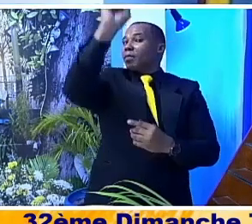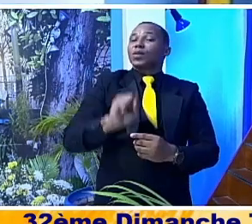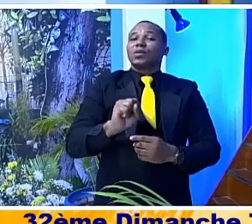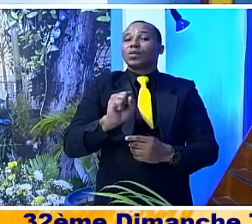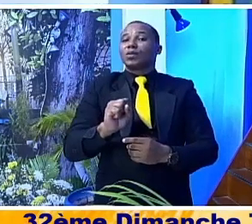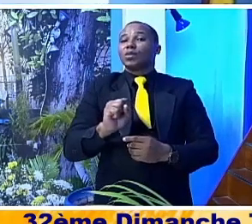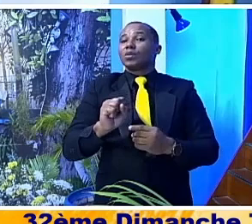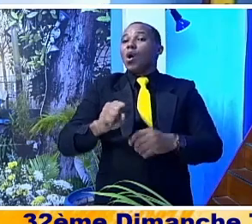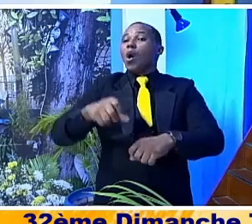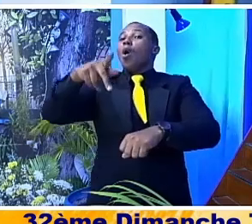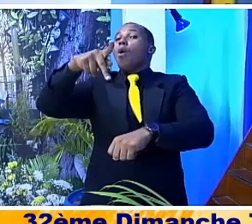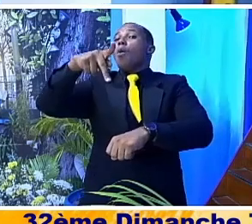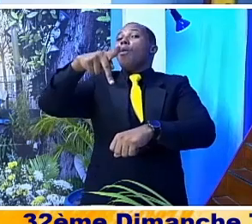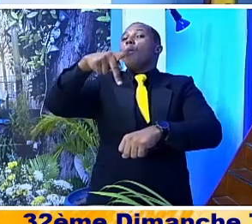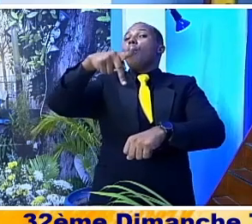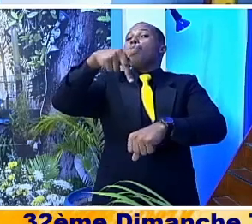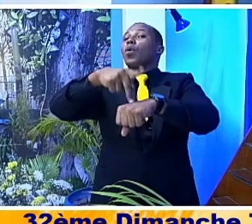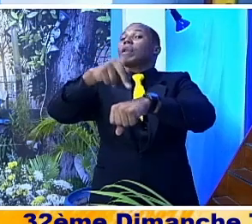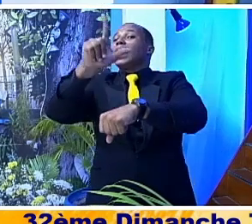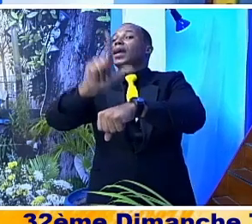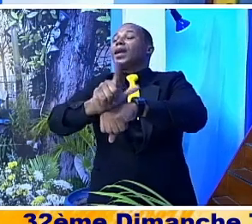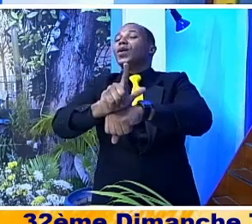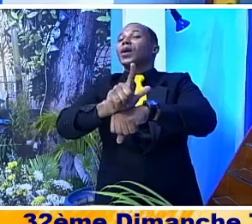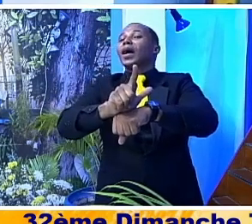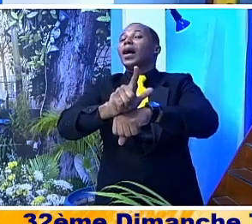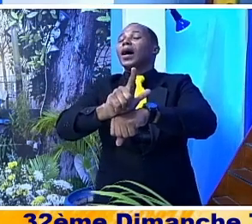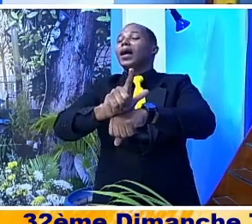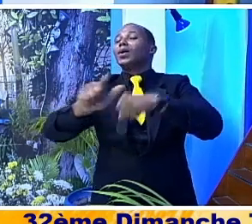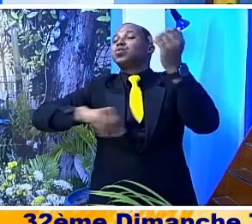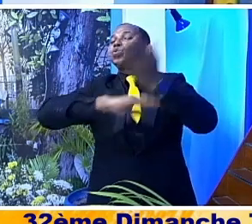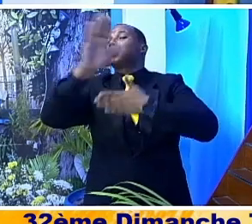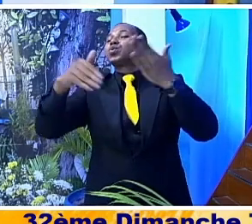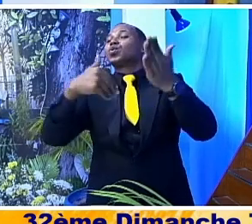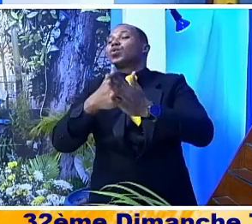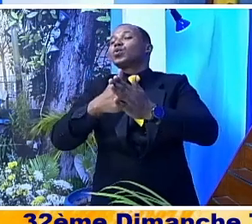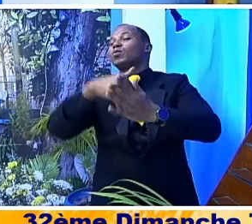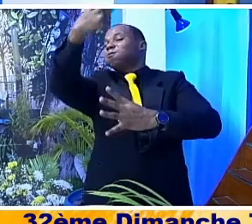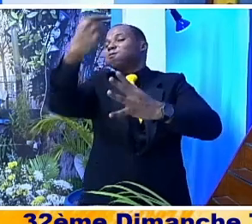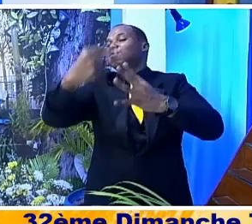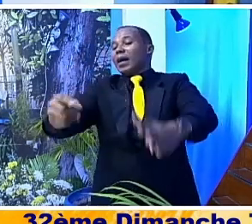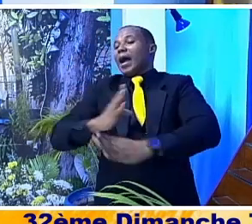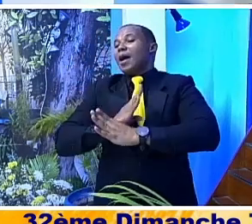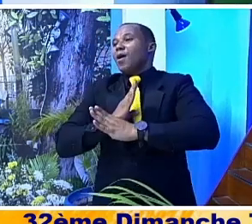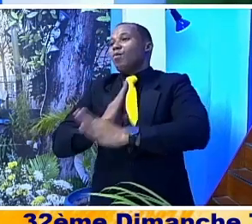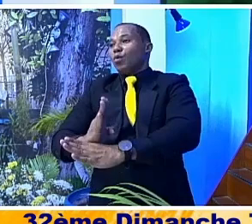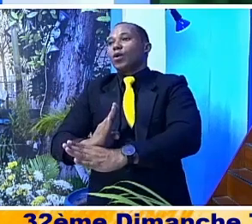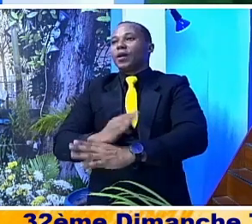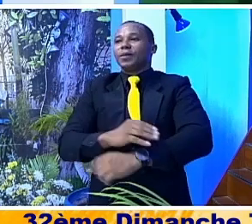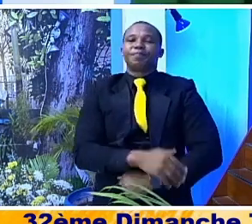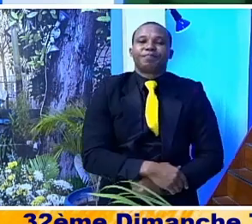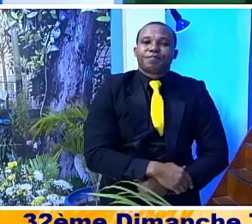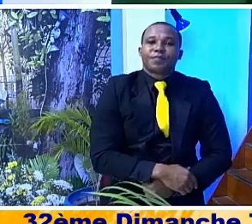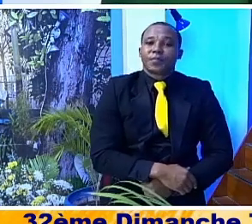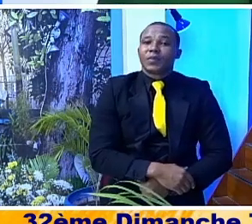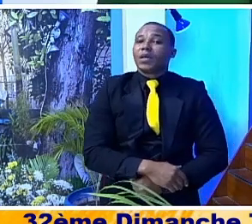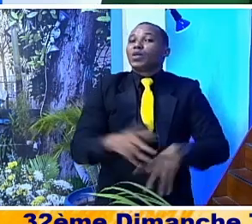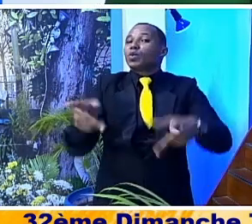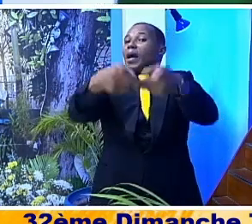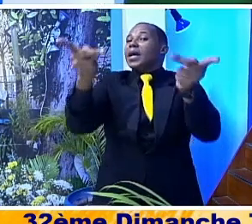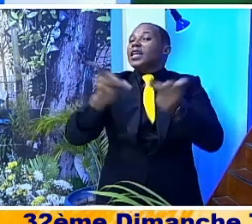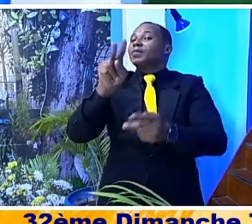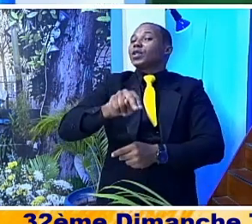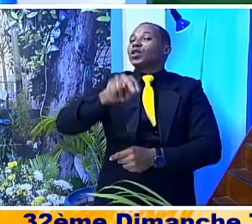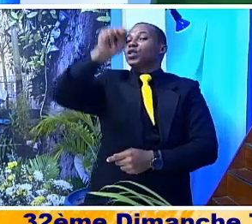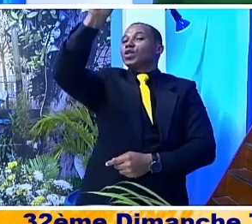gâté. Portale Léogan avec là, c'est environ 3 blocs liés. Sous prend zone nord. De pour